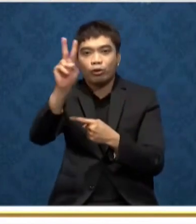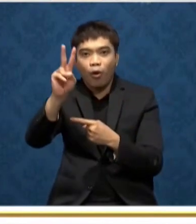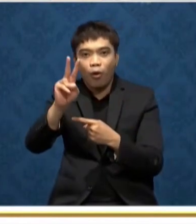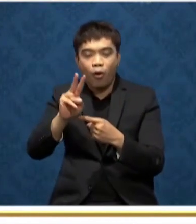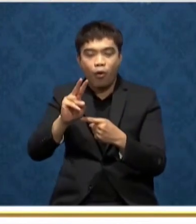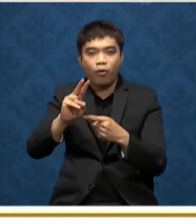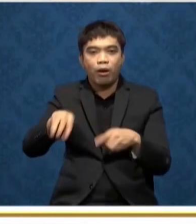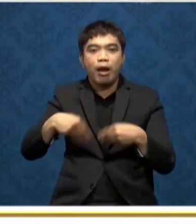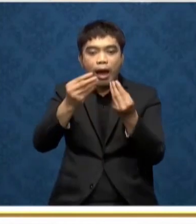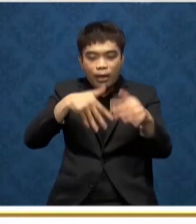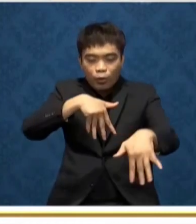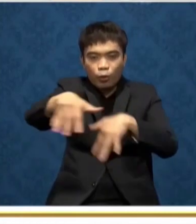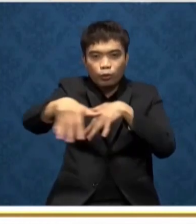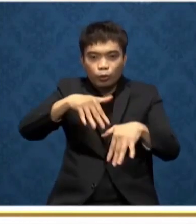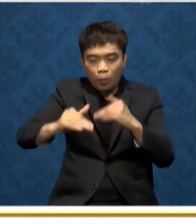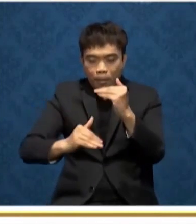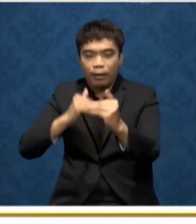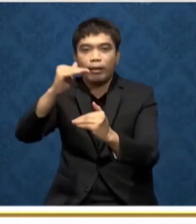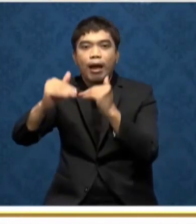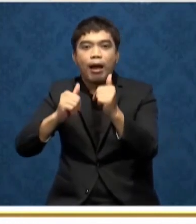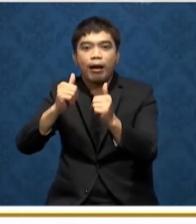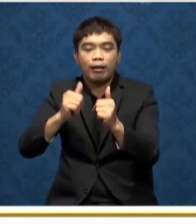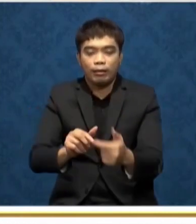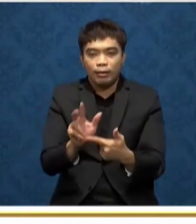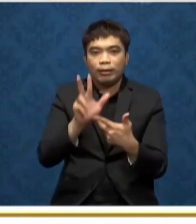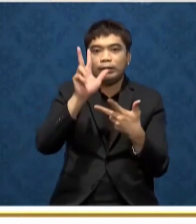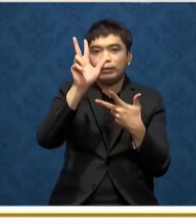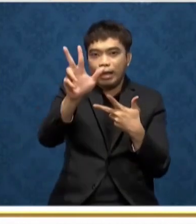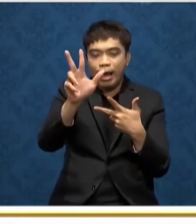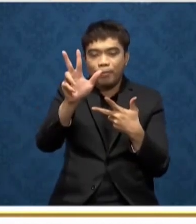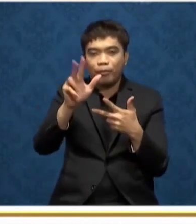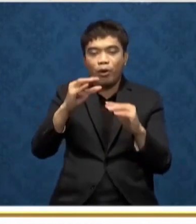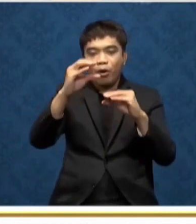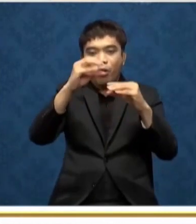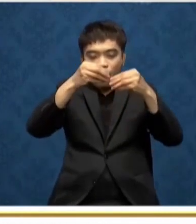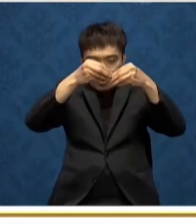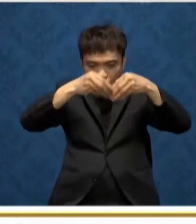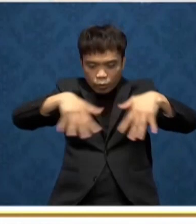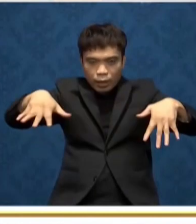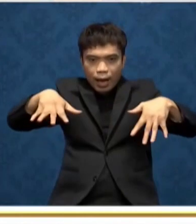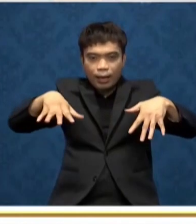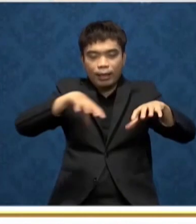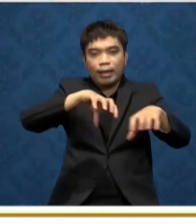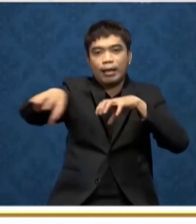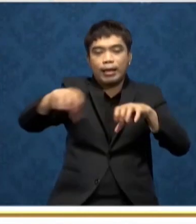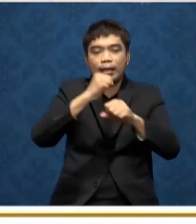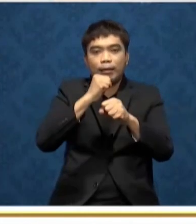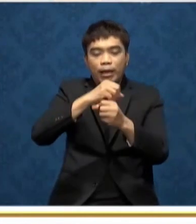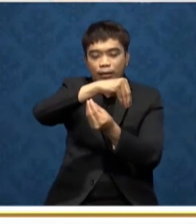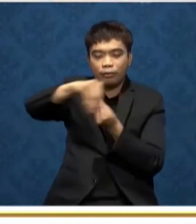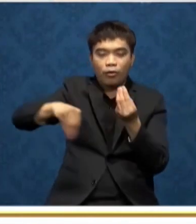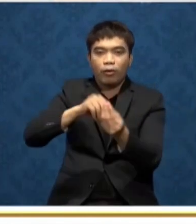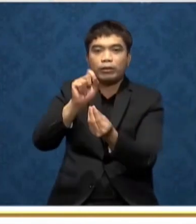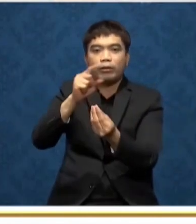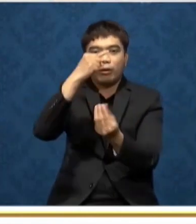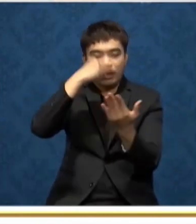และความเข้มแข็ของภาคสังคมและเป้าหมายที่ 3 การปรับบวบาทครงสรางและกลไลสถาบันบริหารจดการเศษฐกของประ